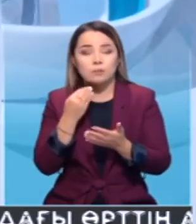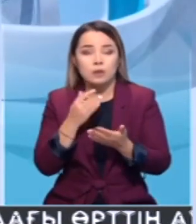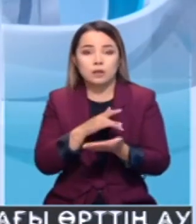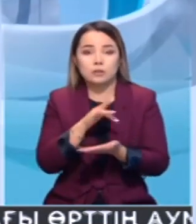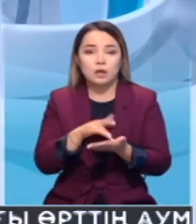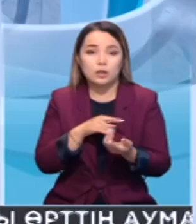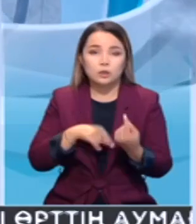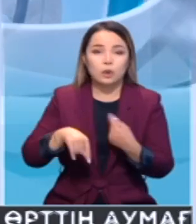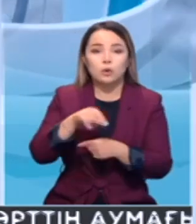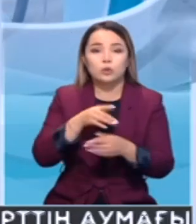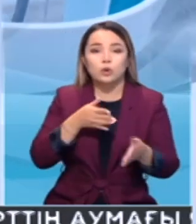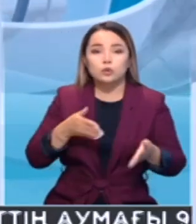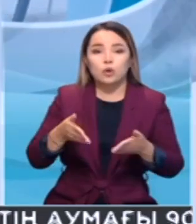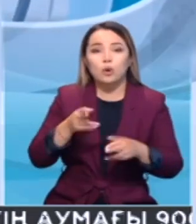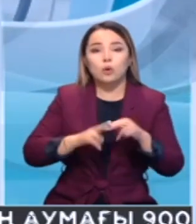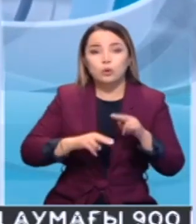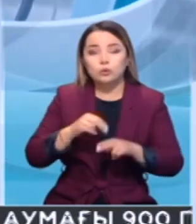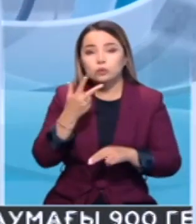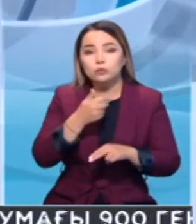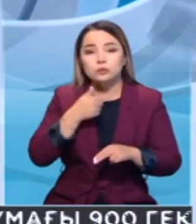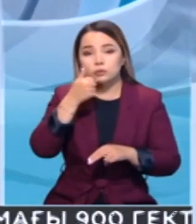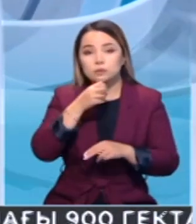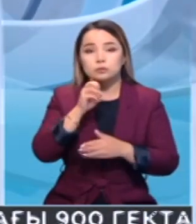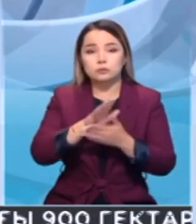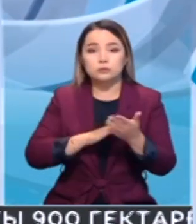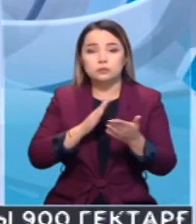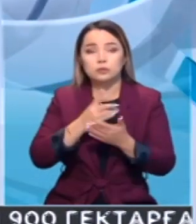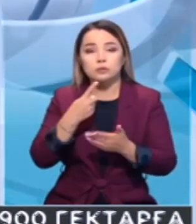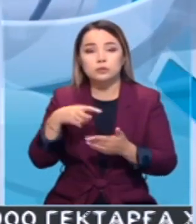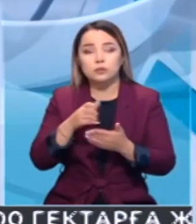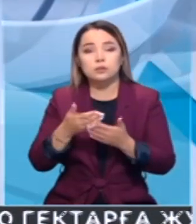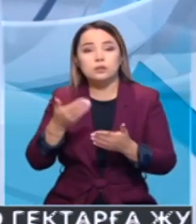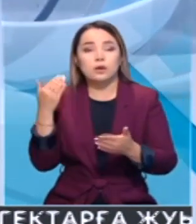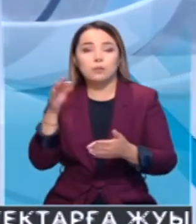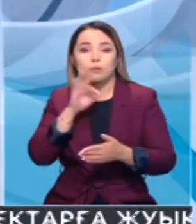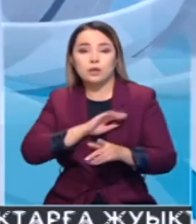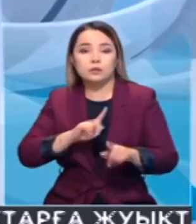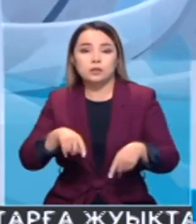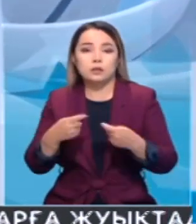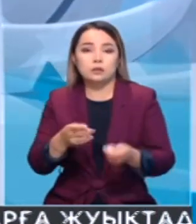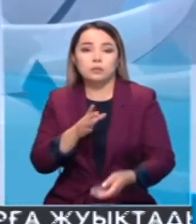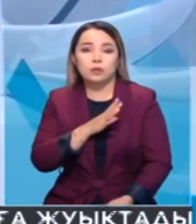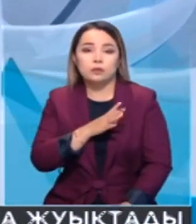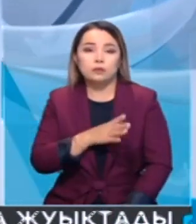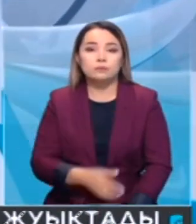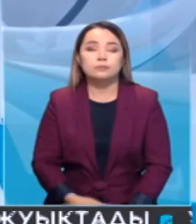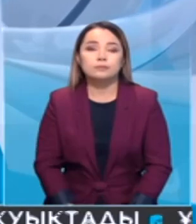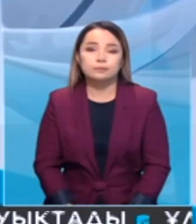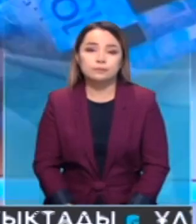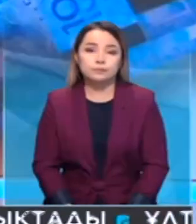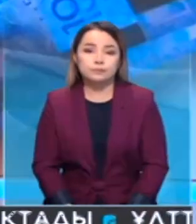айналма жолының құрылысы 3 жылға созылып, өткен аптада ғана пайдалануға берілген еді.